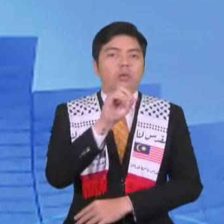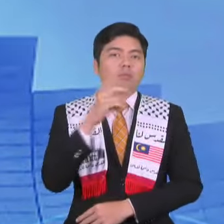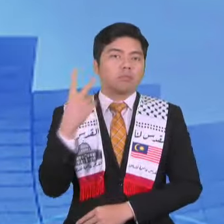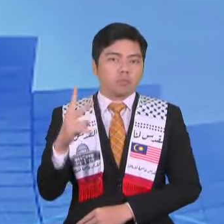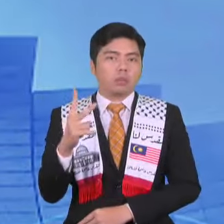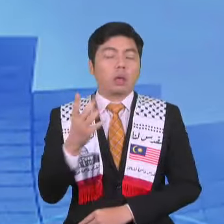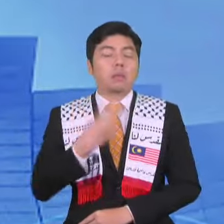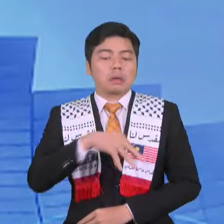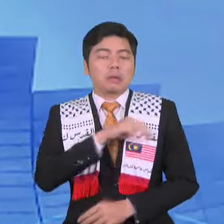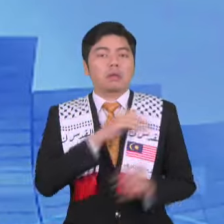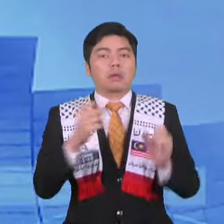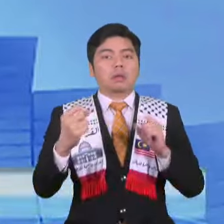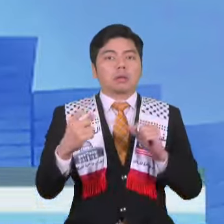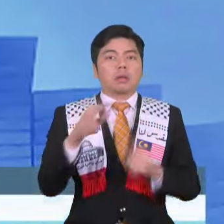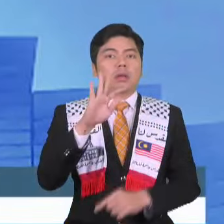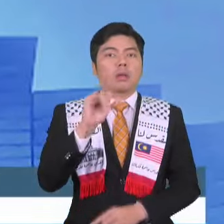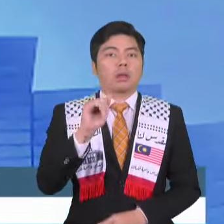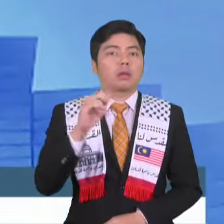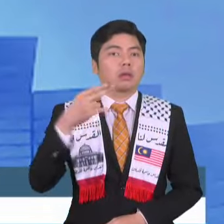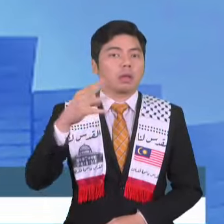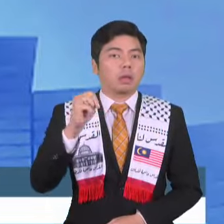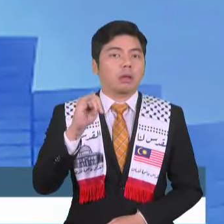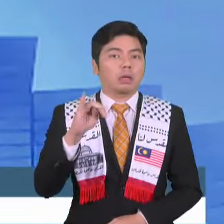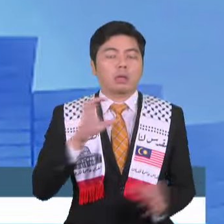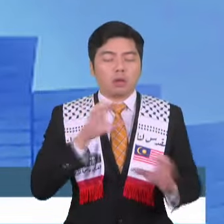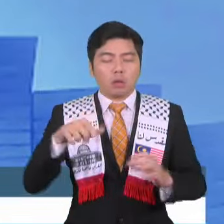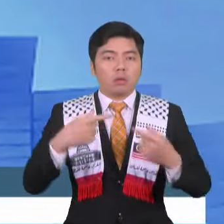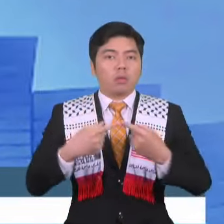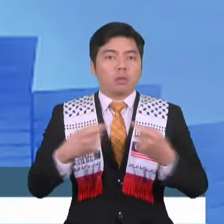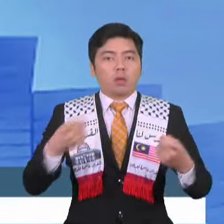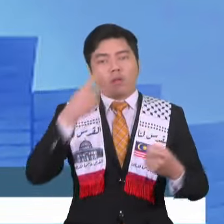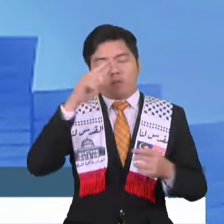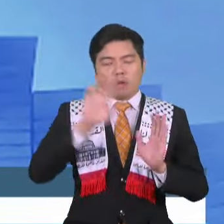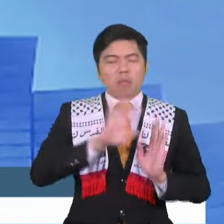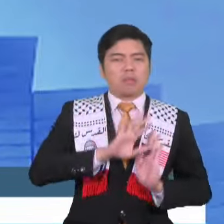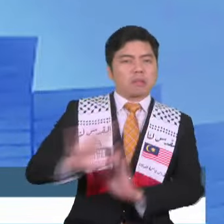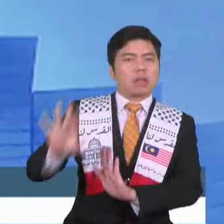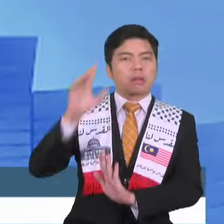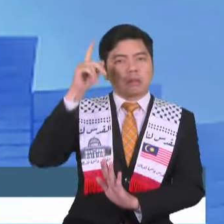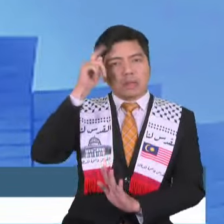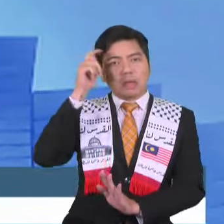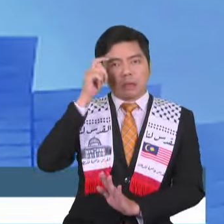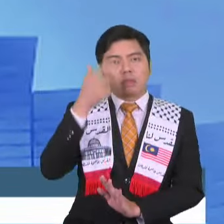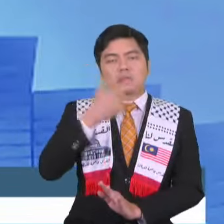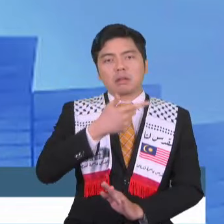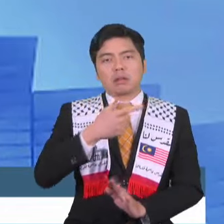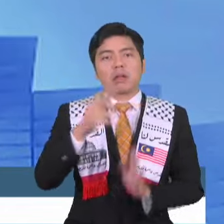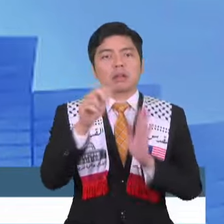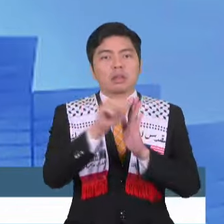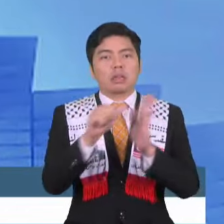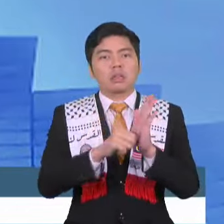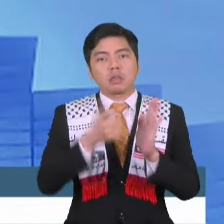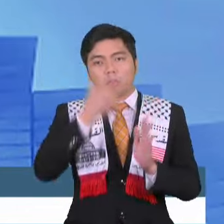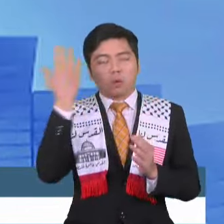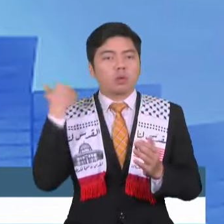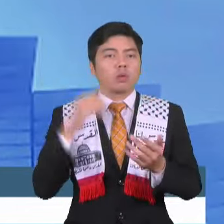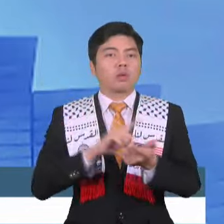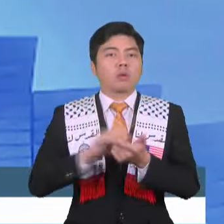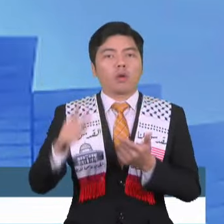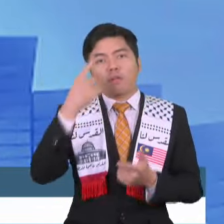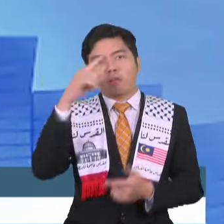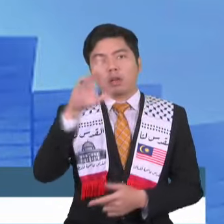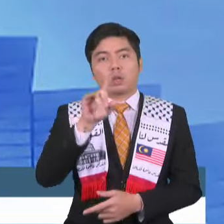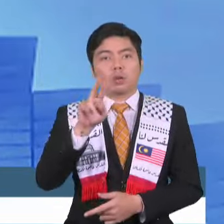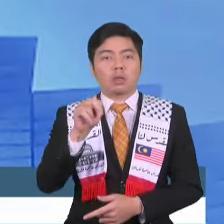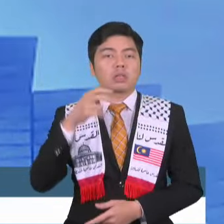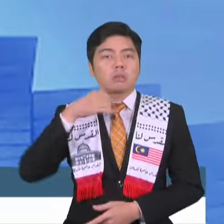2012. Menteri Komunikasi Fahmi Fadil turut menyifatkan keputusan Terengganu menolak akta berkenaan menerusi usul diluluskan sidang DUN